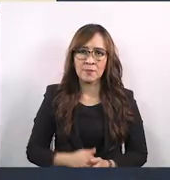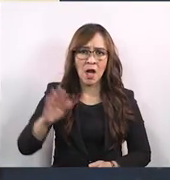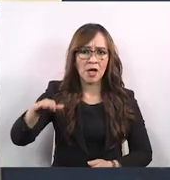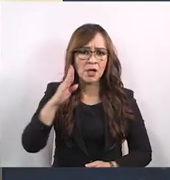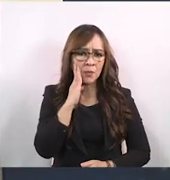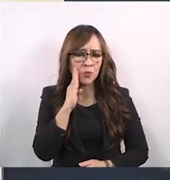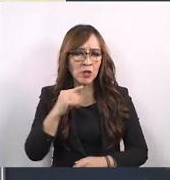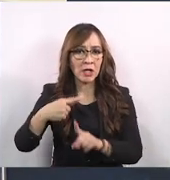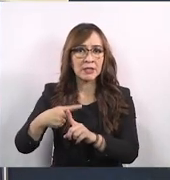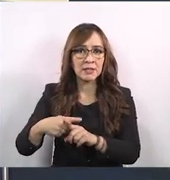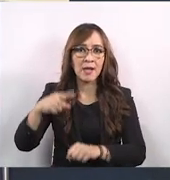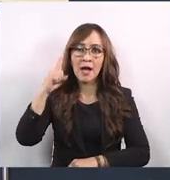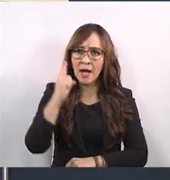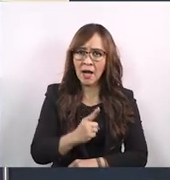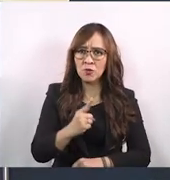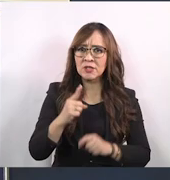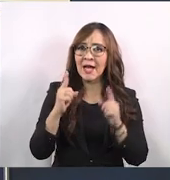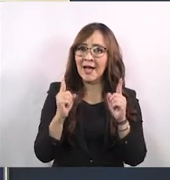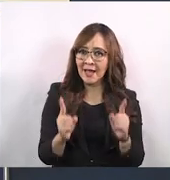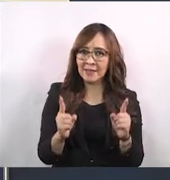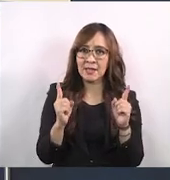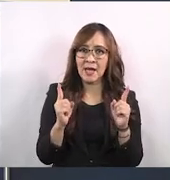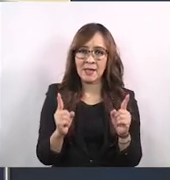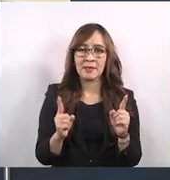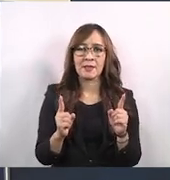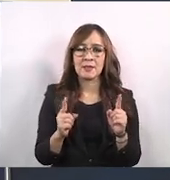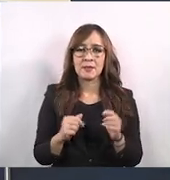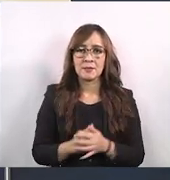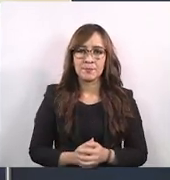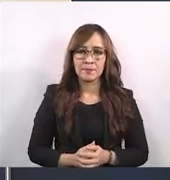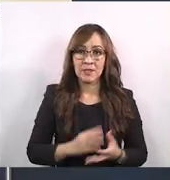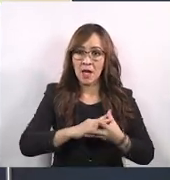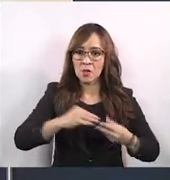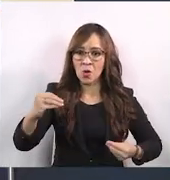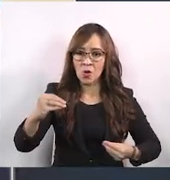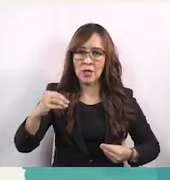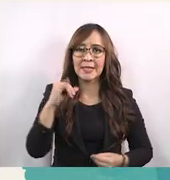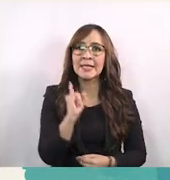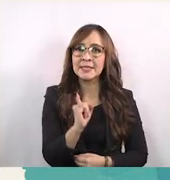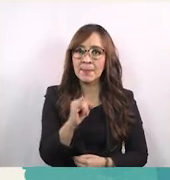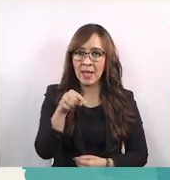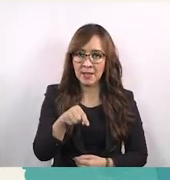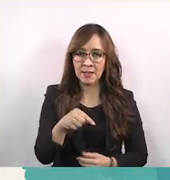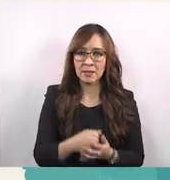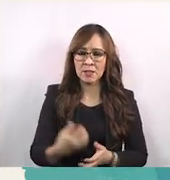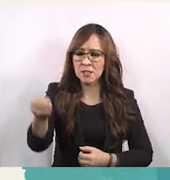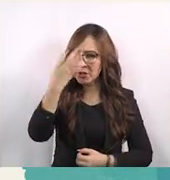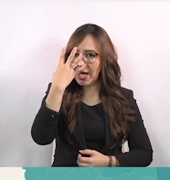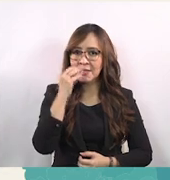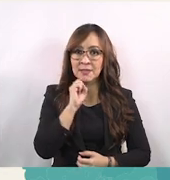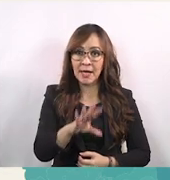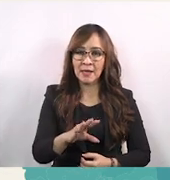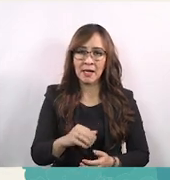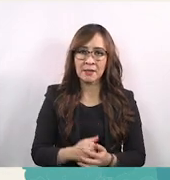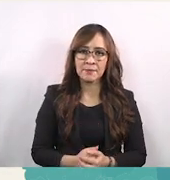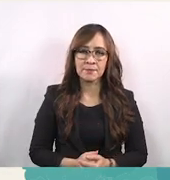Kristen anak muda Kristen harus sangat hati-hati dengan descendant of cispa atauro Isabel ini karena jelas dikatakan